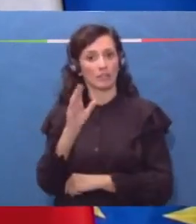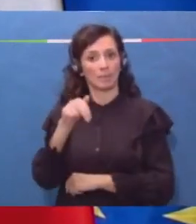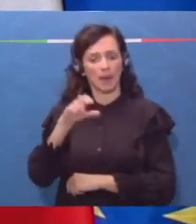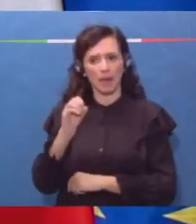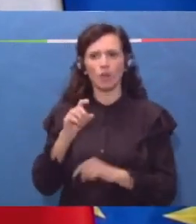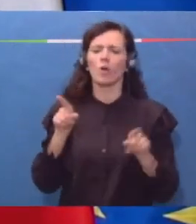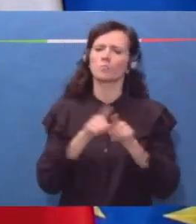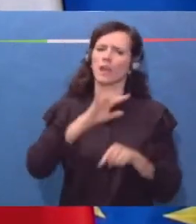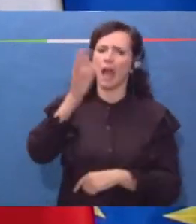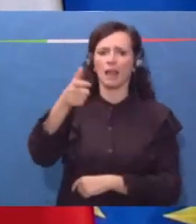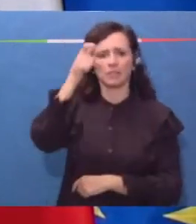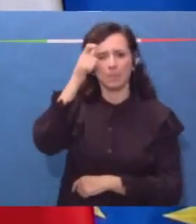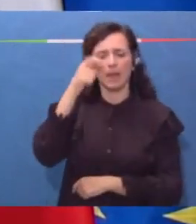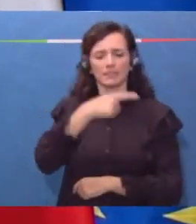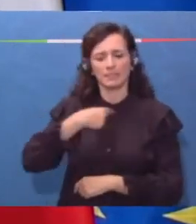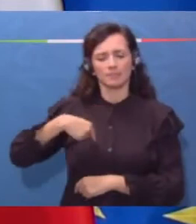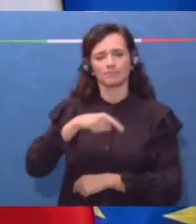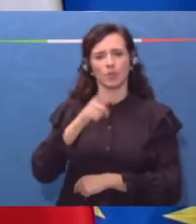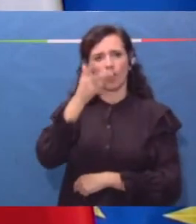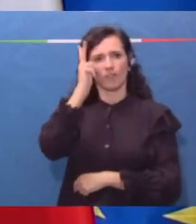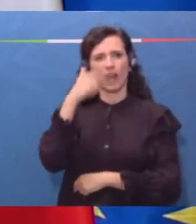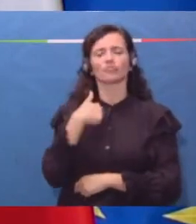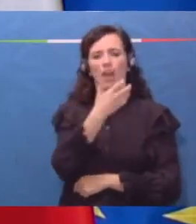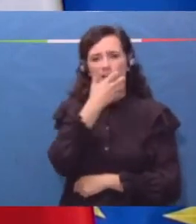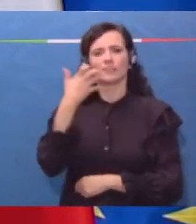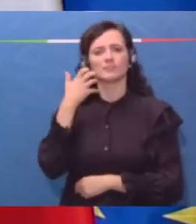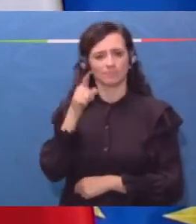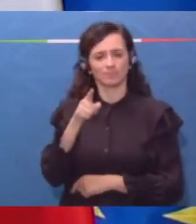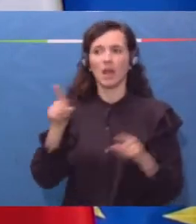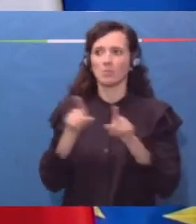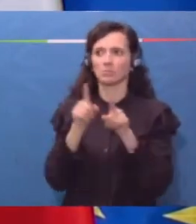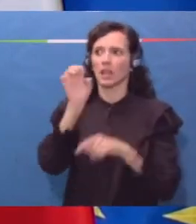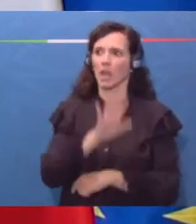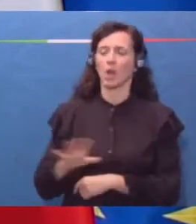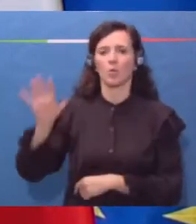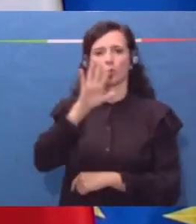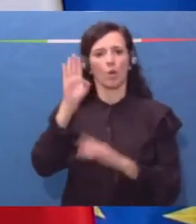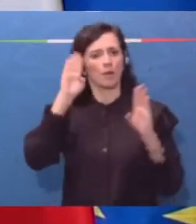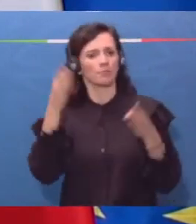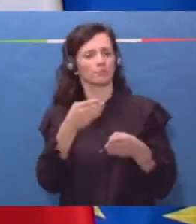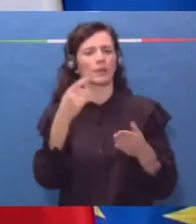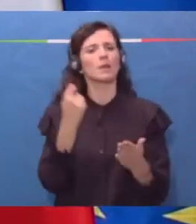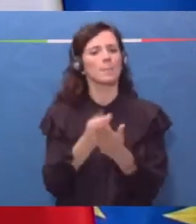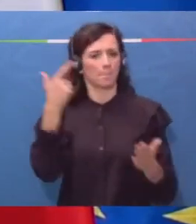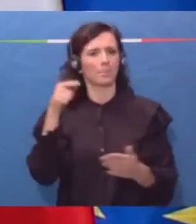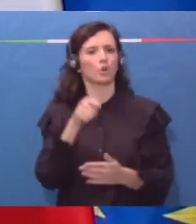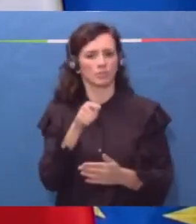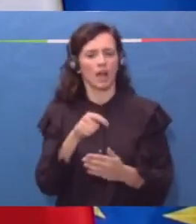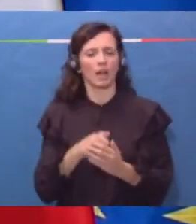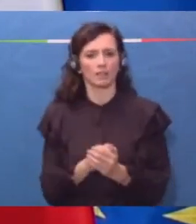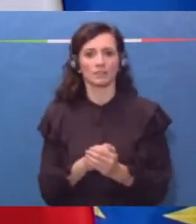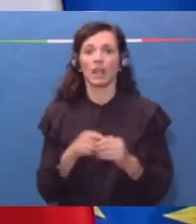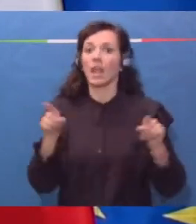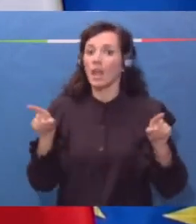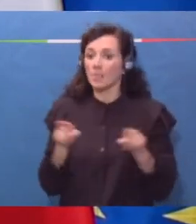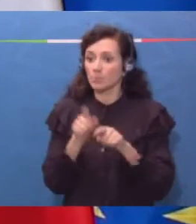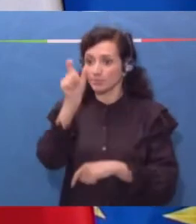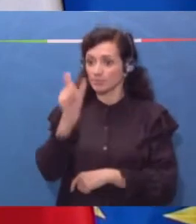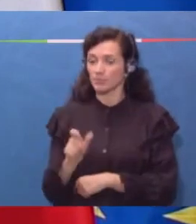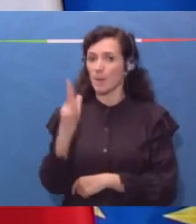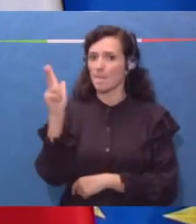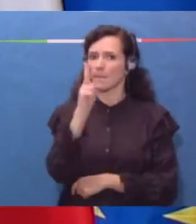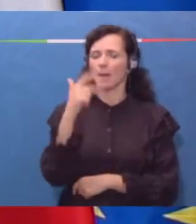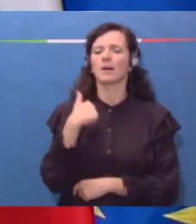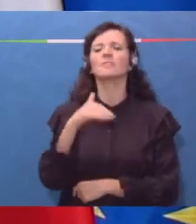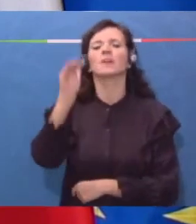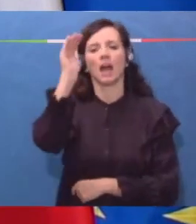Il ruolo della Francia, dell'Europa è importante, ma la voce del Papa è ascoltata,